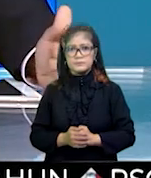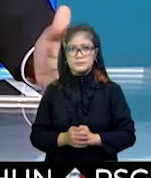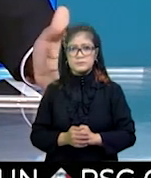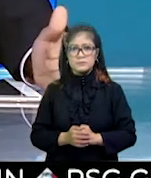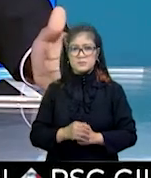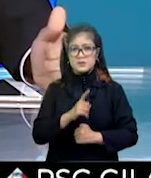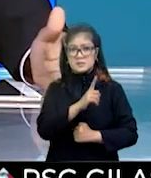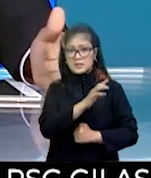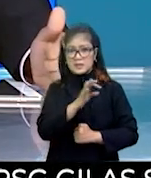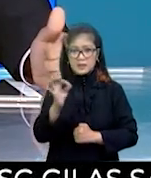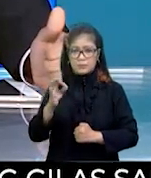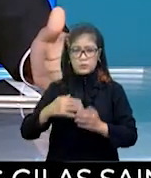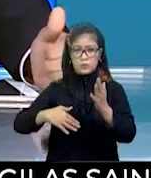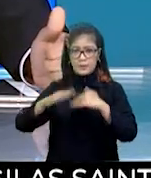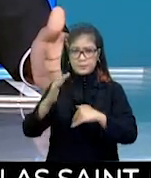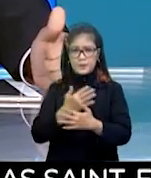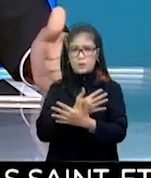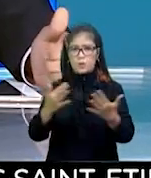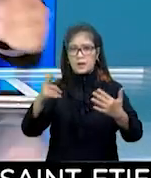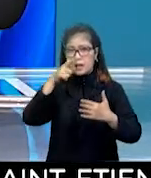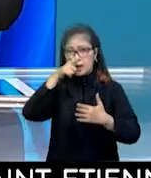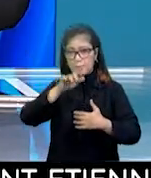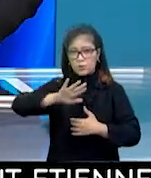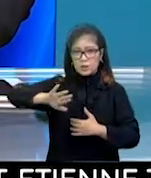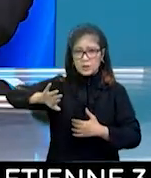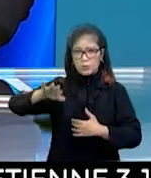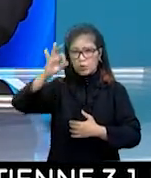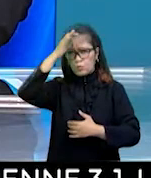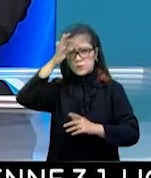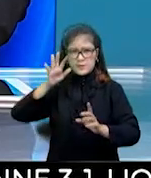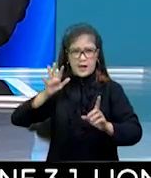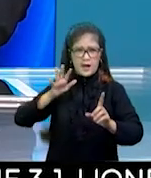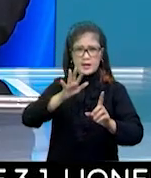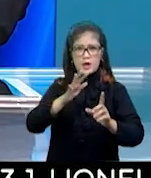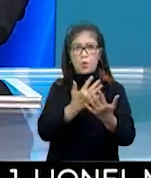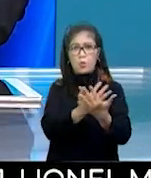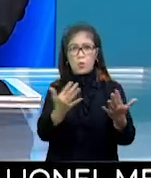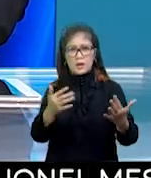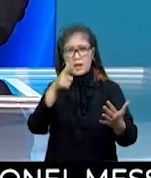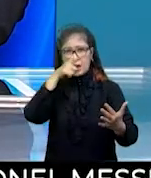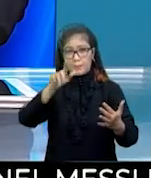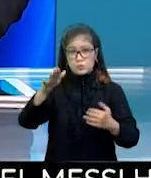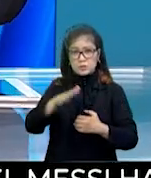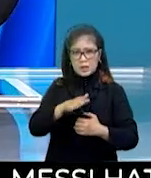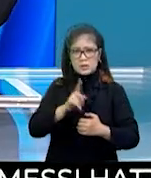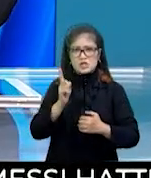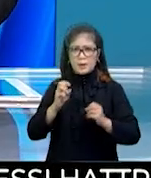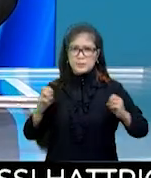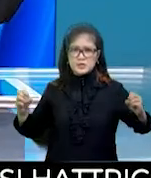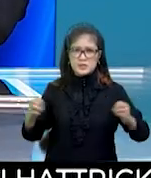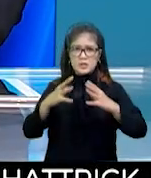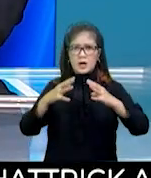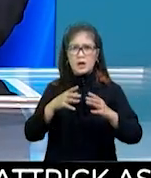Ribuan warga Lampung Timur dihadang aparat saat akan menyerang warga di Lampung Selatan. Penyerangan ini buntut dari kasus